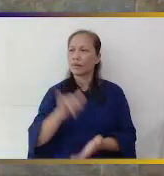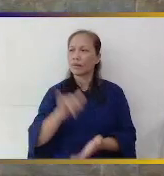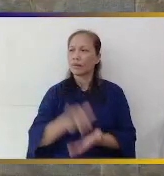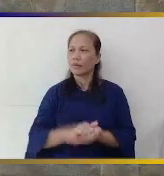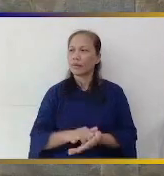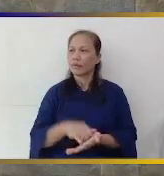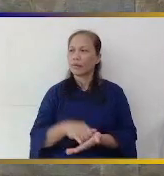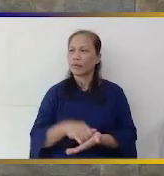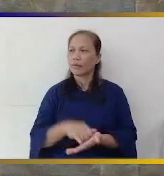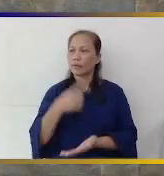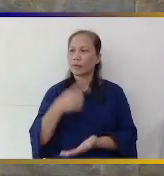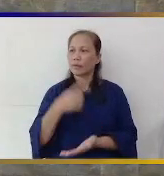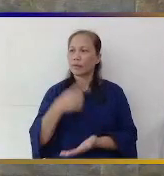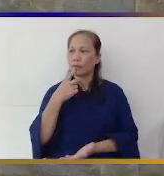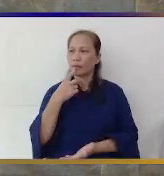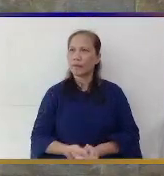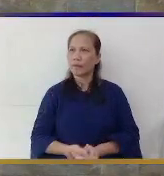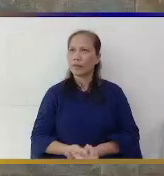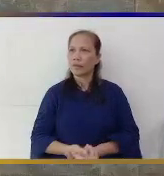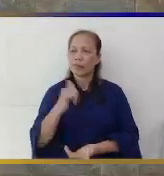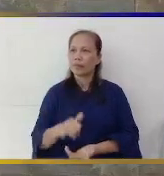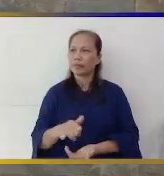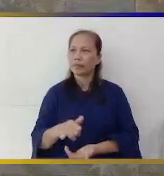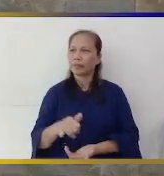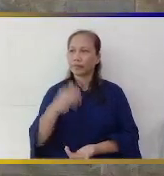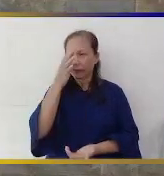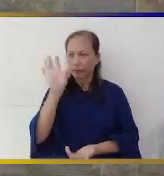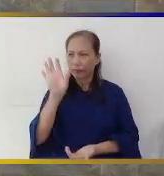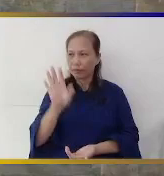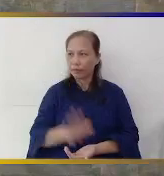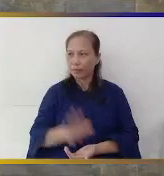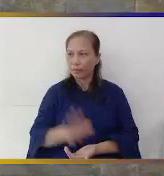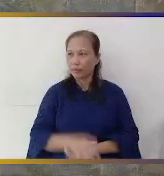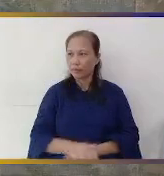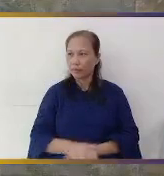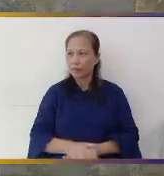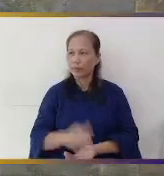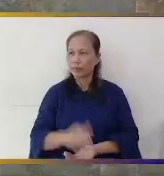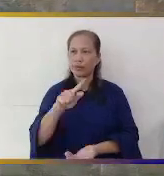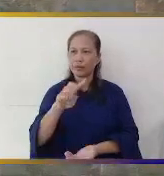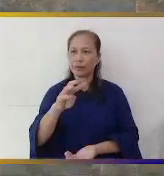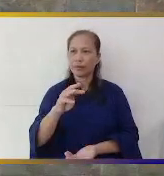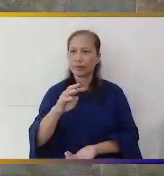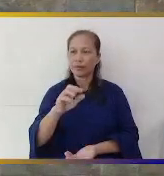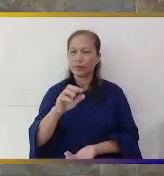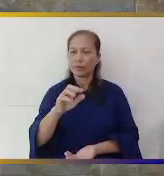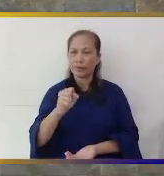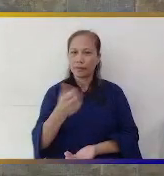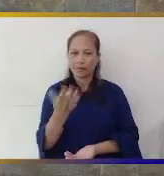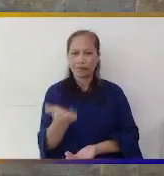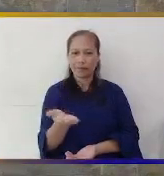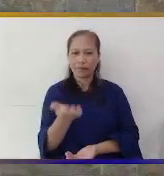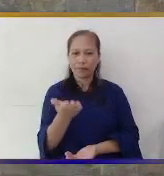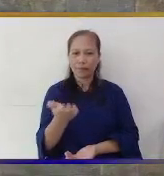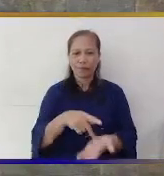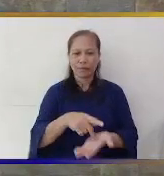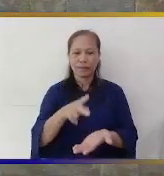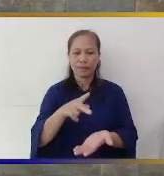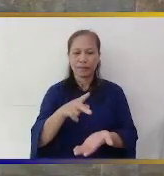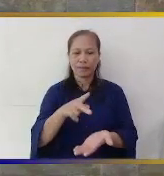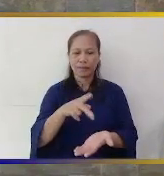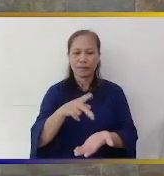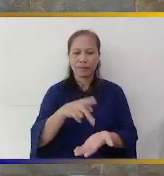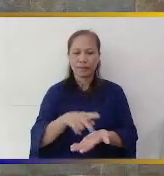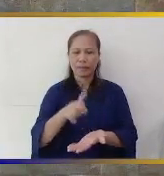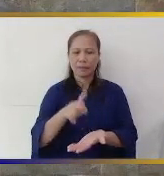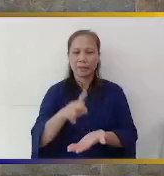rejected the prayers the arms and the good works para sa mga patay Sounds